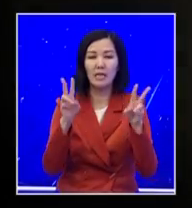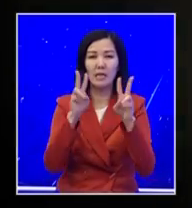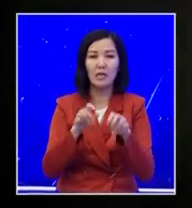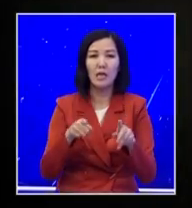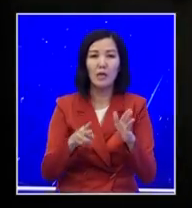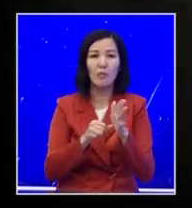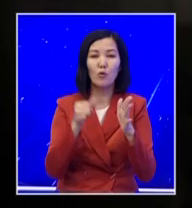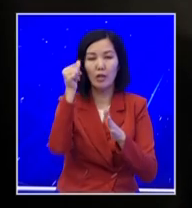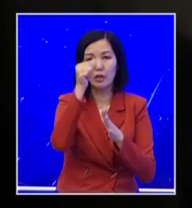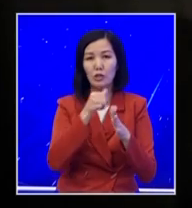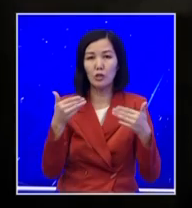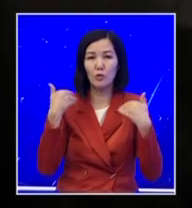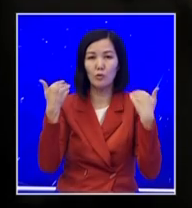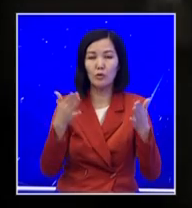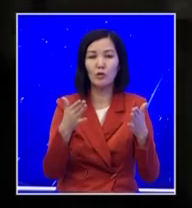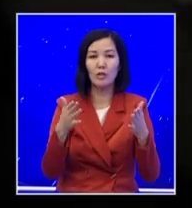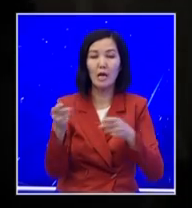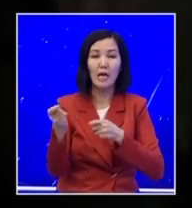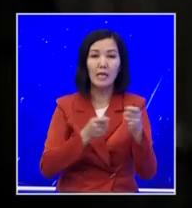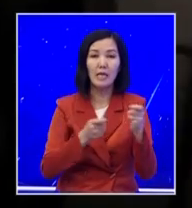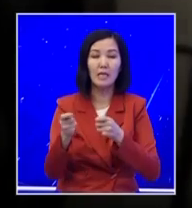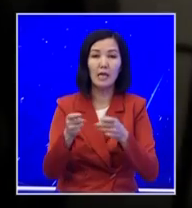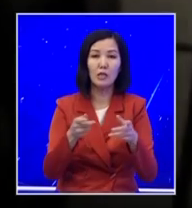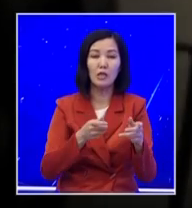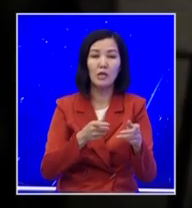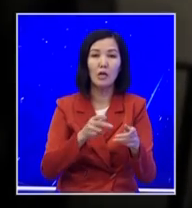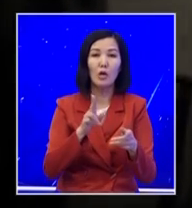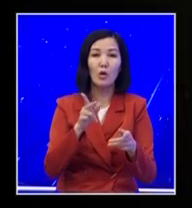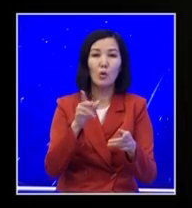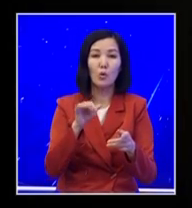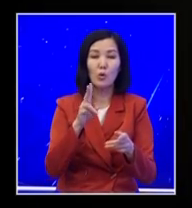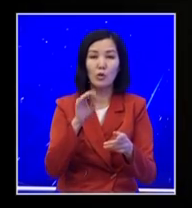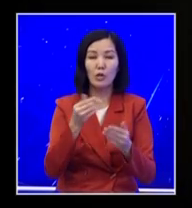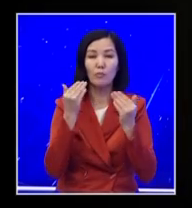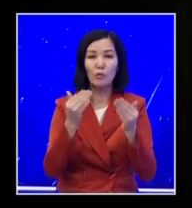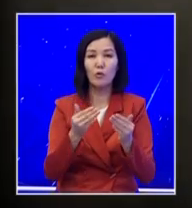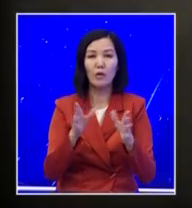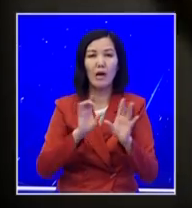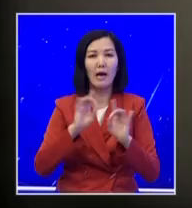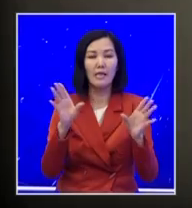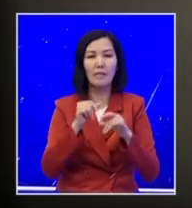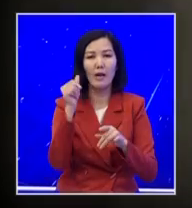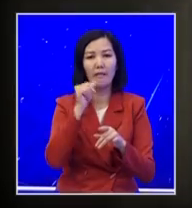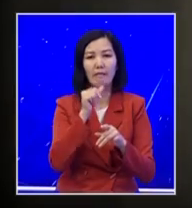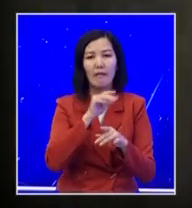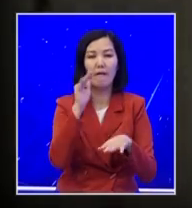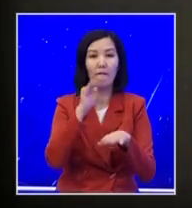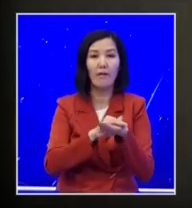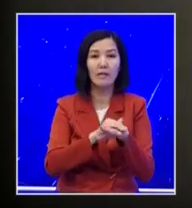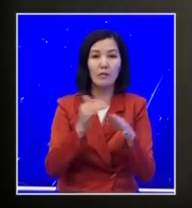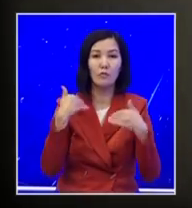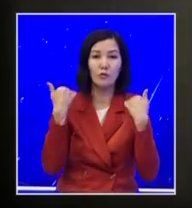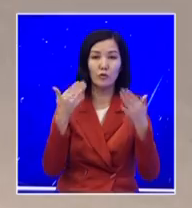жылы таспаланды. Редактор әрі жүргізушісі Гүлжан Қызайбай бүгінге дейін айтылмаған тың деректерді тауып көпке